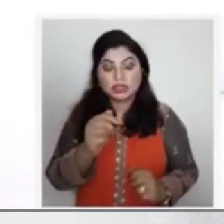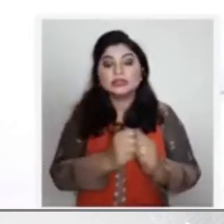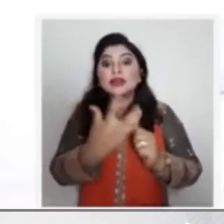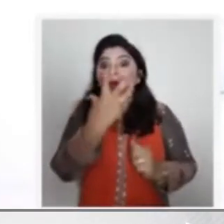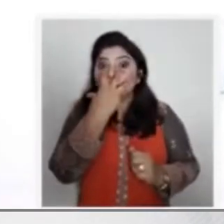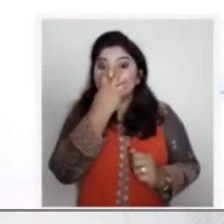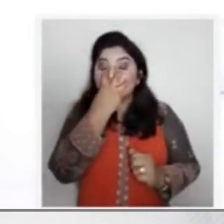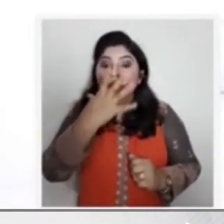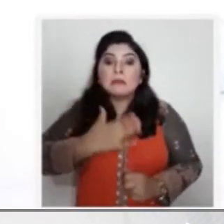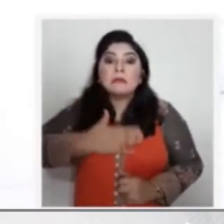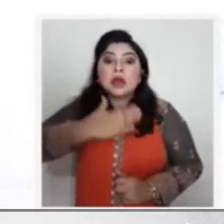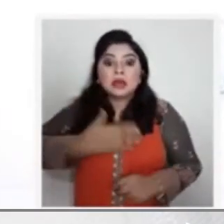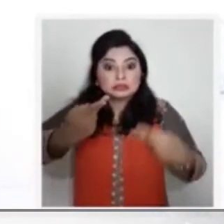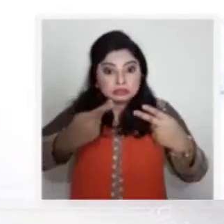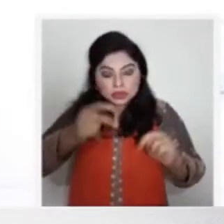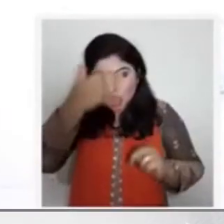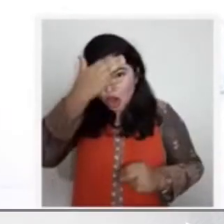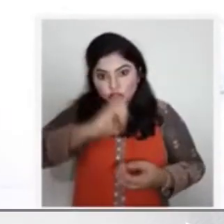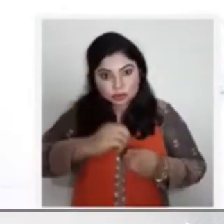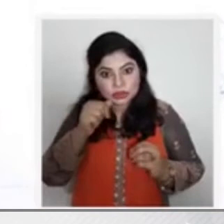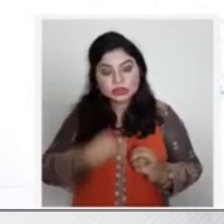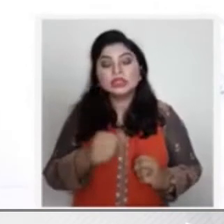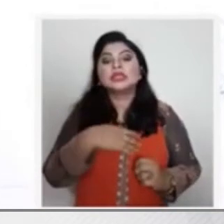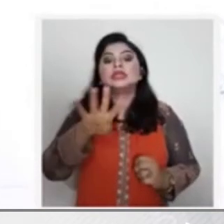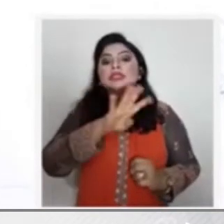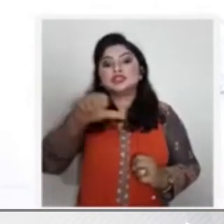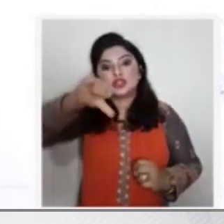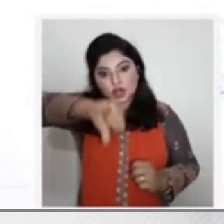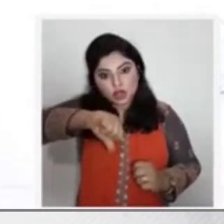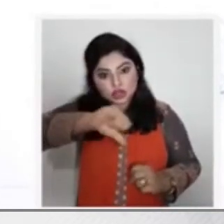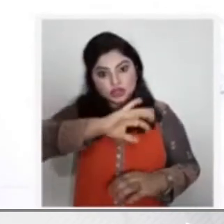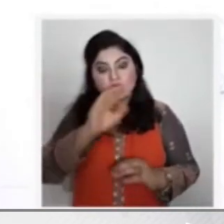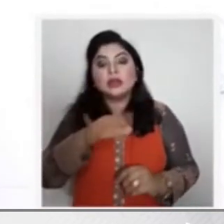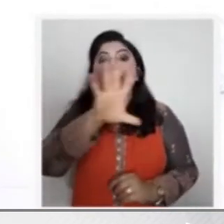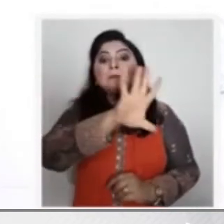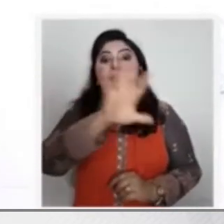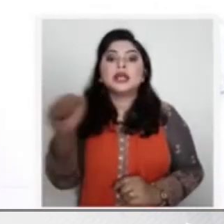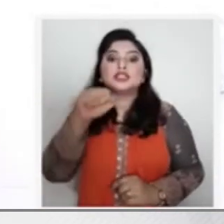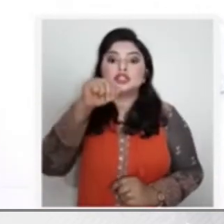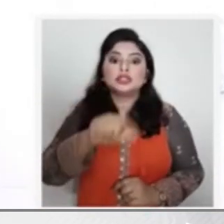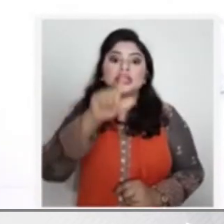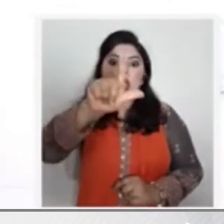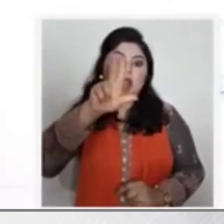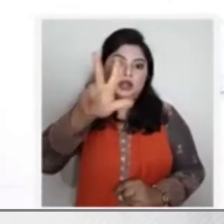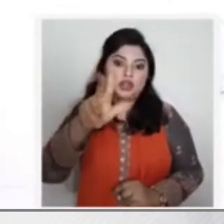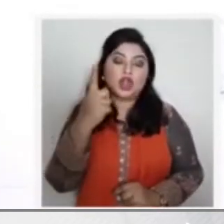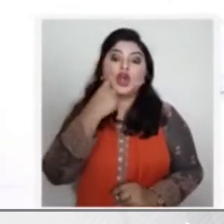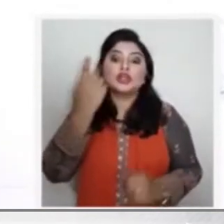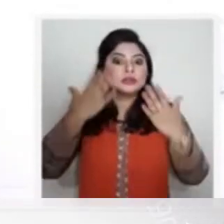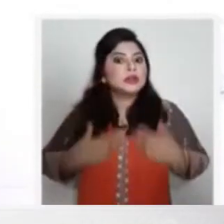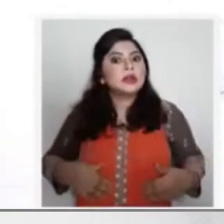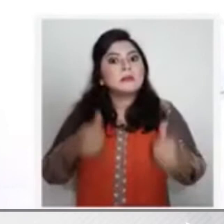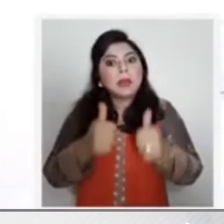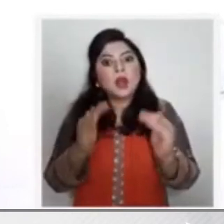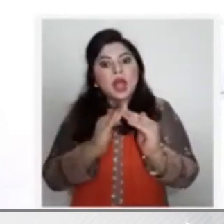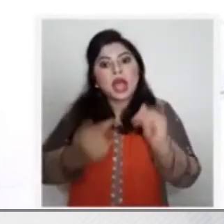ভর্তিকৃত রোগীর সংখ্যা ৪৭০৮ জন, আইসিইউ বেডে ভর্তি রোগীর সংখ্যা ২০৯ জন এবং সারা দেশে ২৪ ঘন্টায়